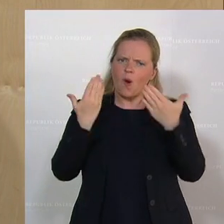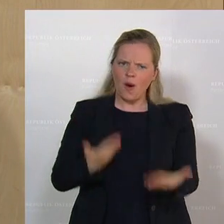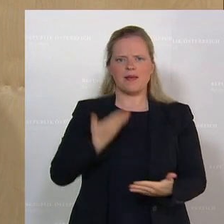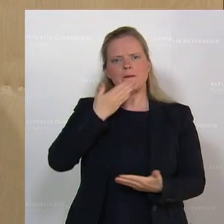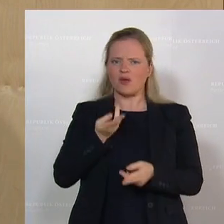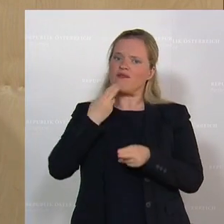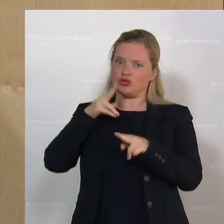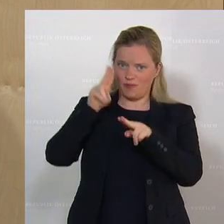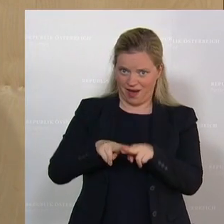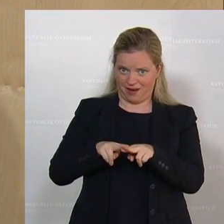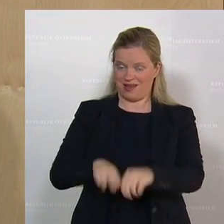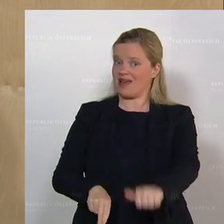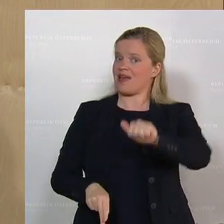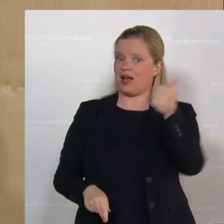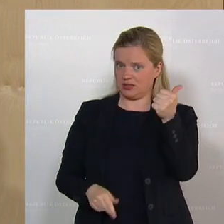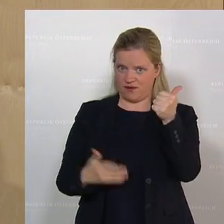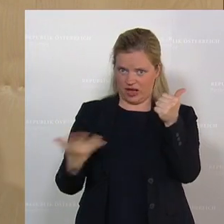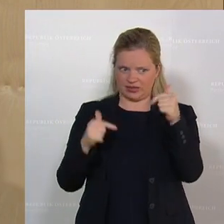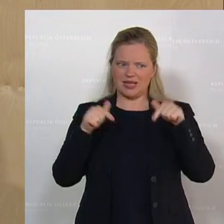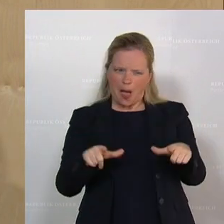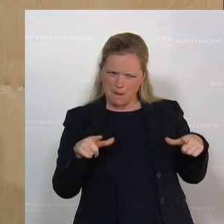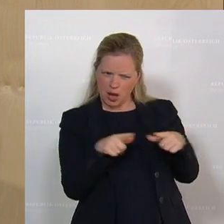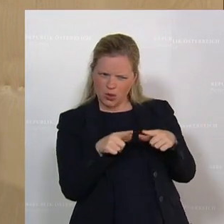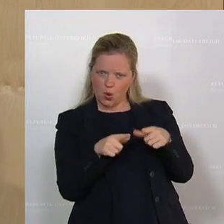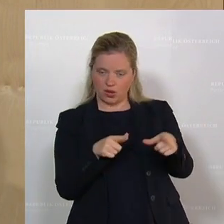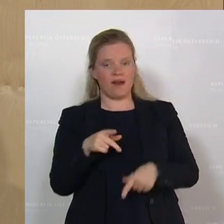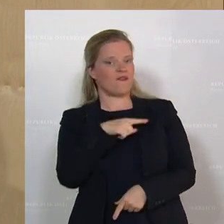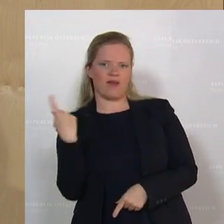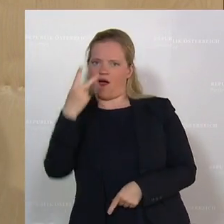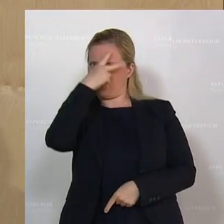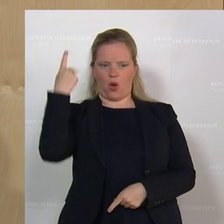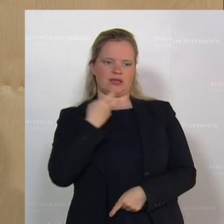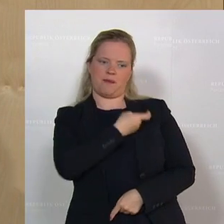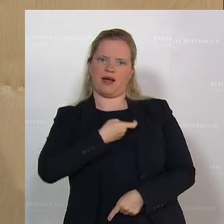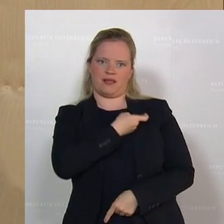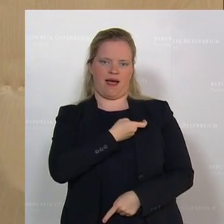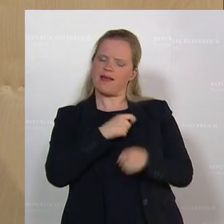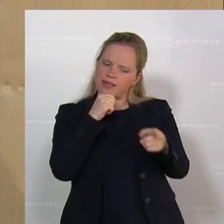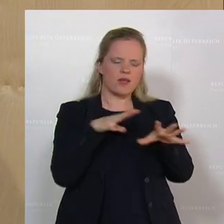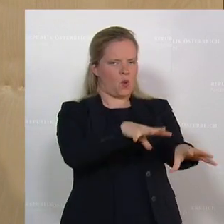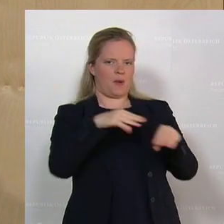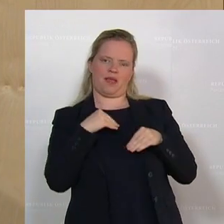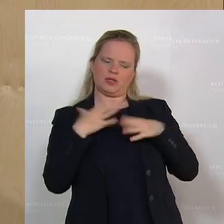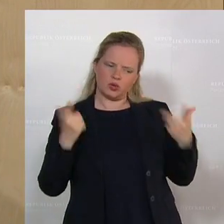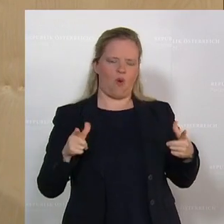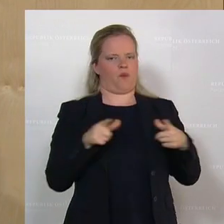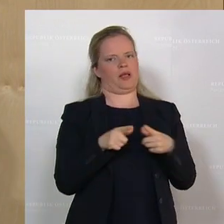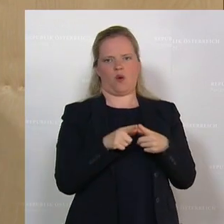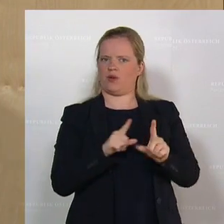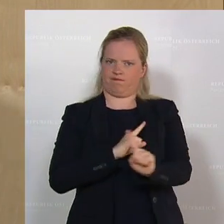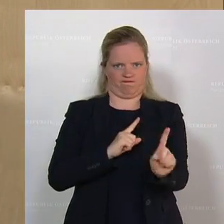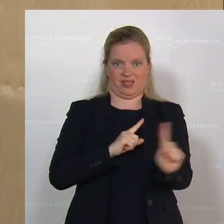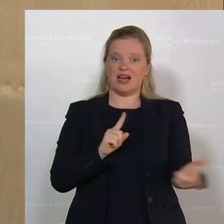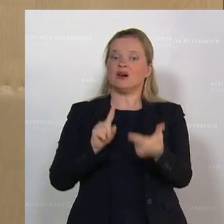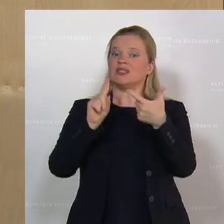abgeben, dass wir erstens diese Methoden als Volkspartei sicherlich nicht übernehmen werden. Und zweitens,